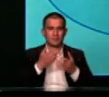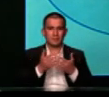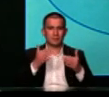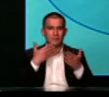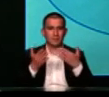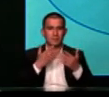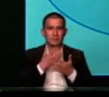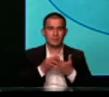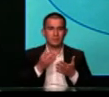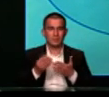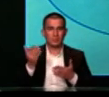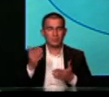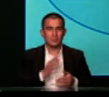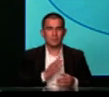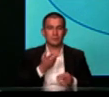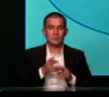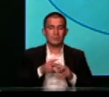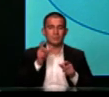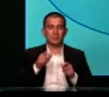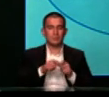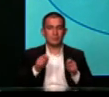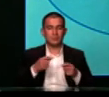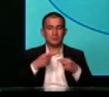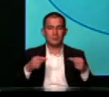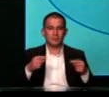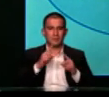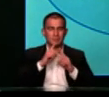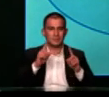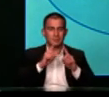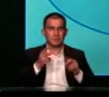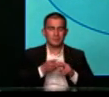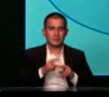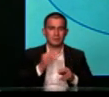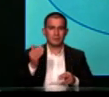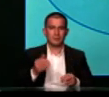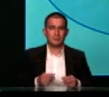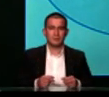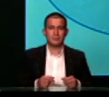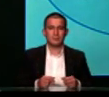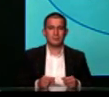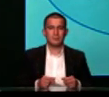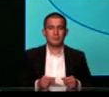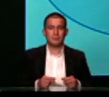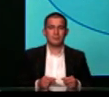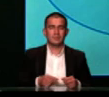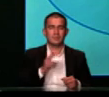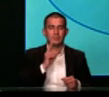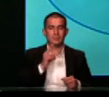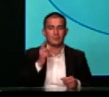paketini o'tish qoidalari yaratilgan majmuaviy tizim hisoblanadi.